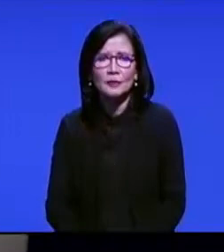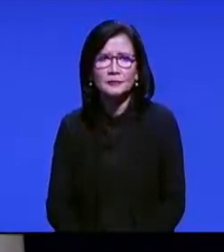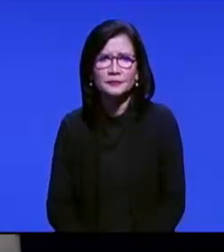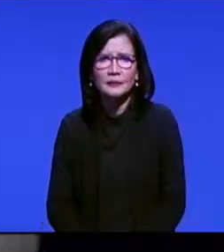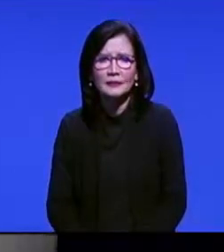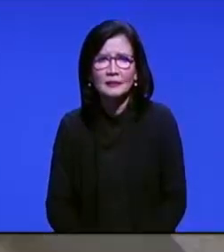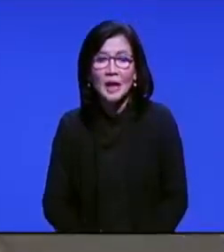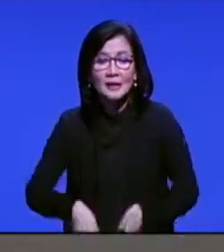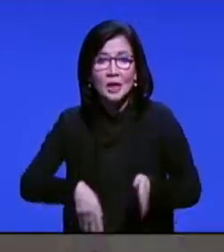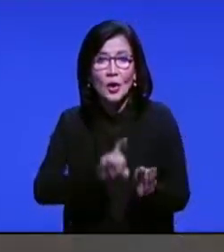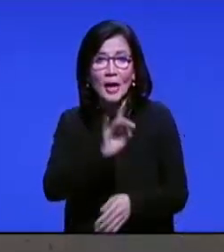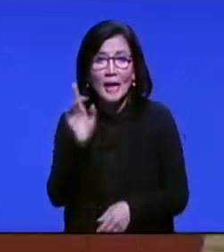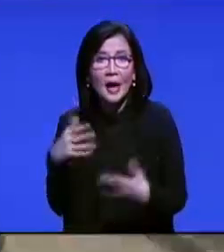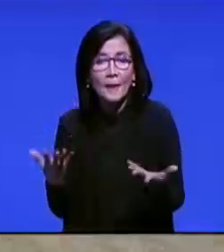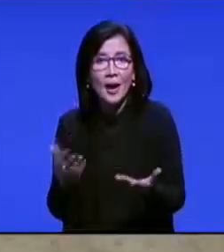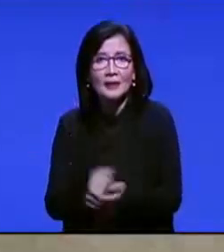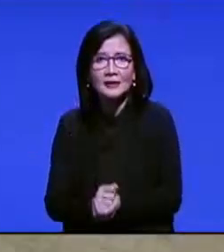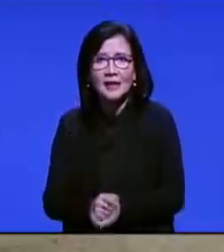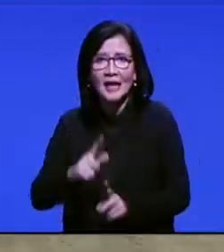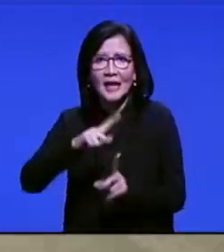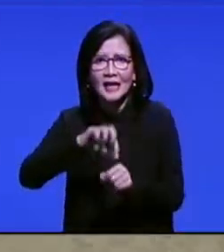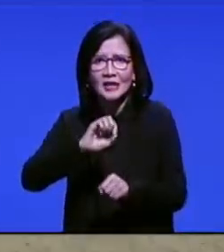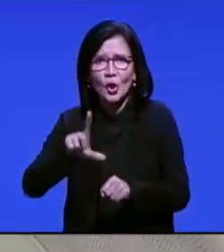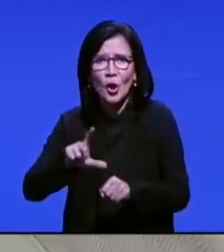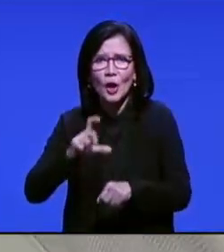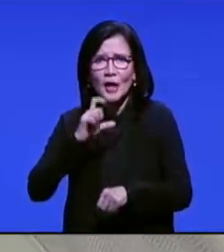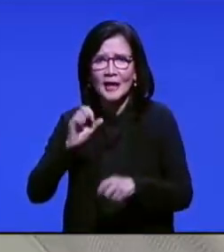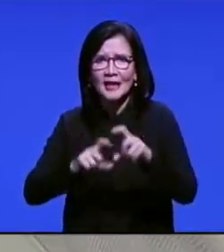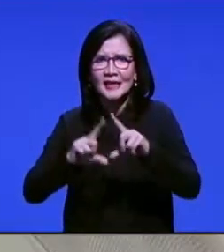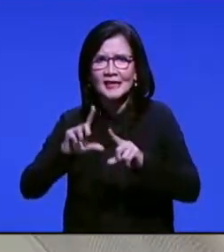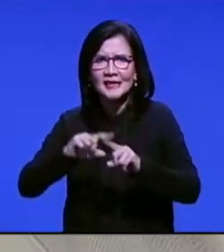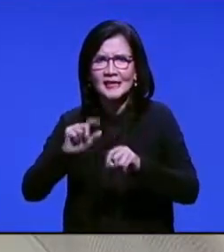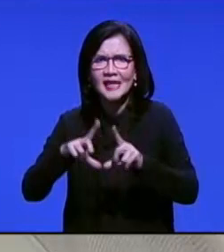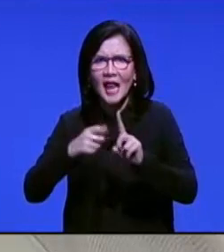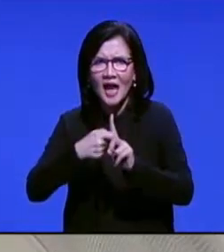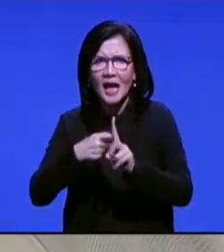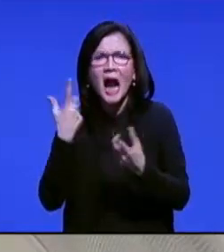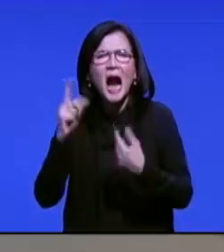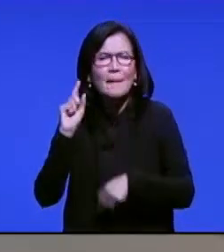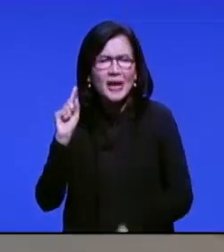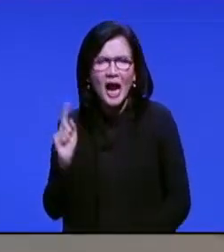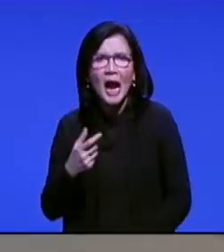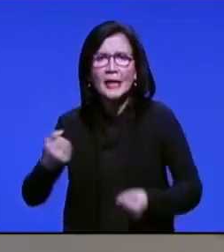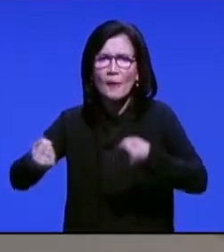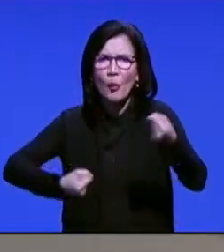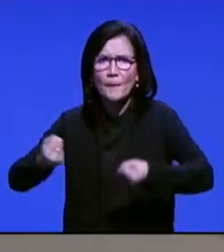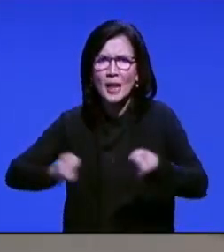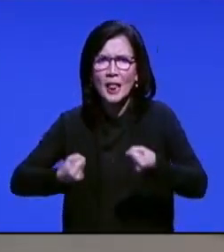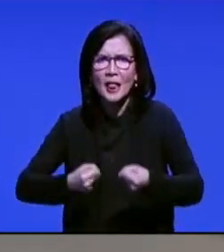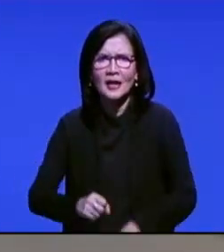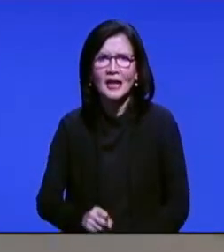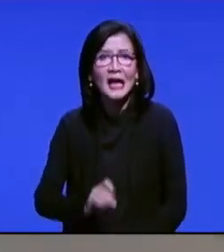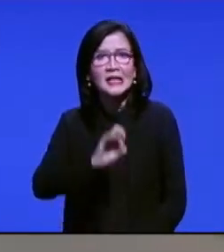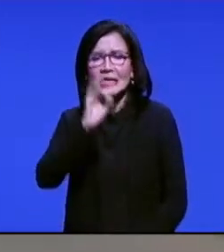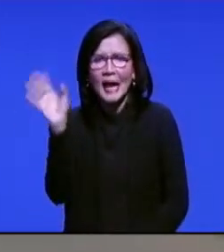Jalur lainnya yang bisa ditempuh adalah jalur tol Cisalak. Tapi tentu saja hanya para pengguna mobil yang bisa melintas. Selain itu,